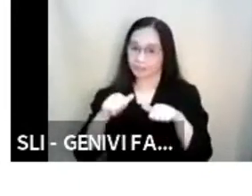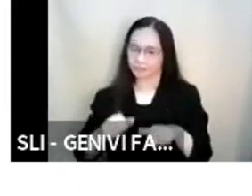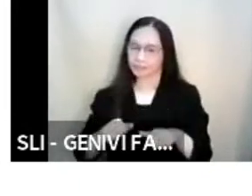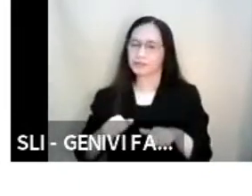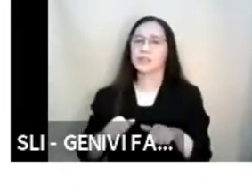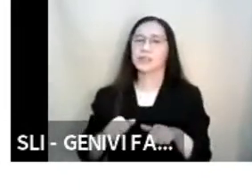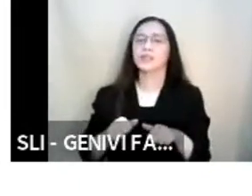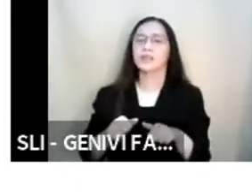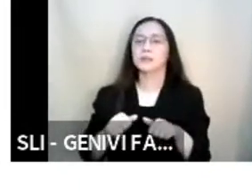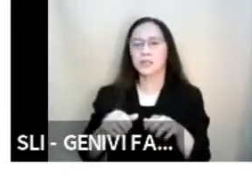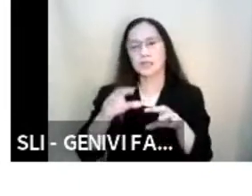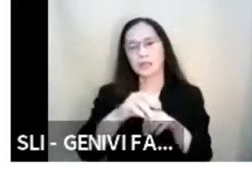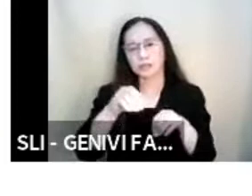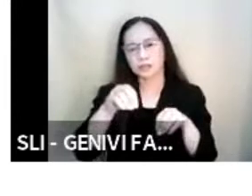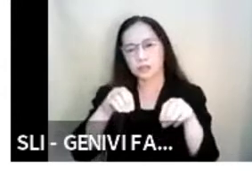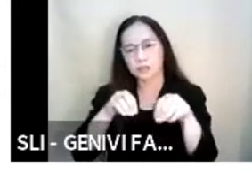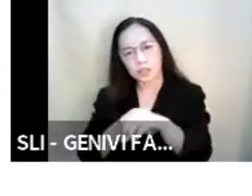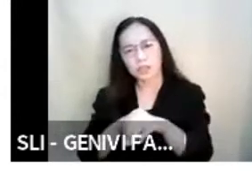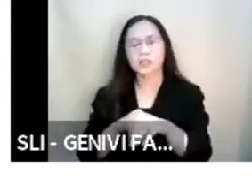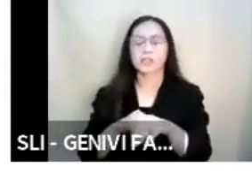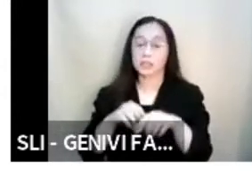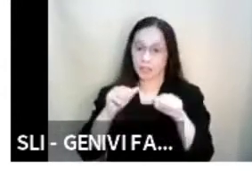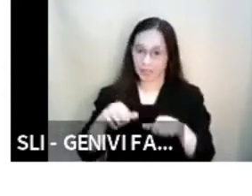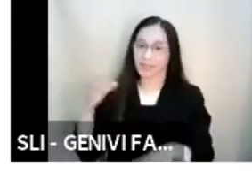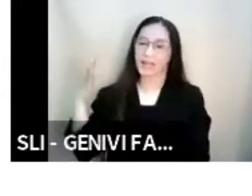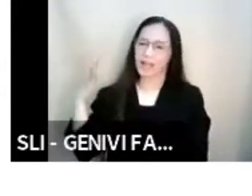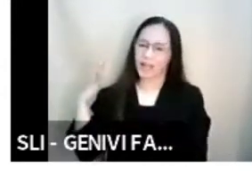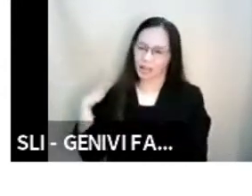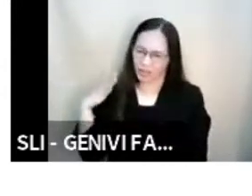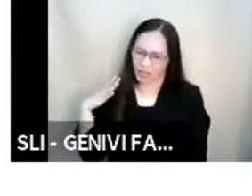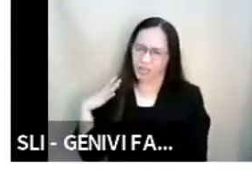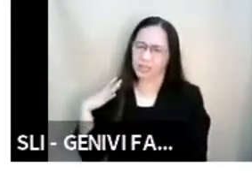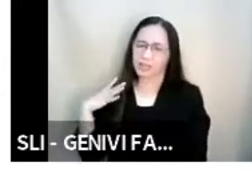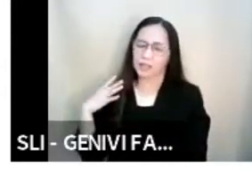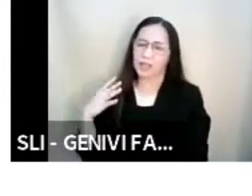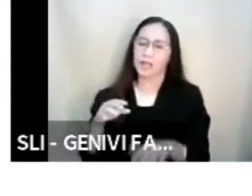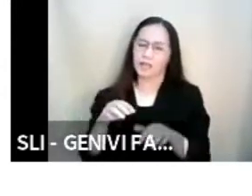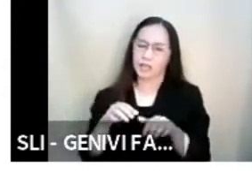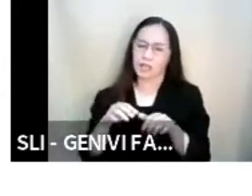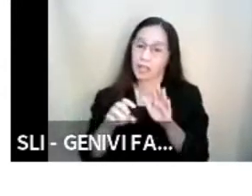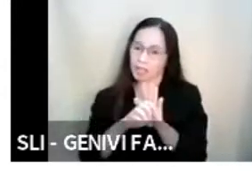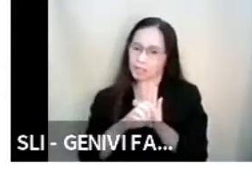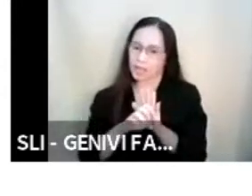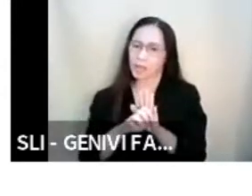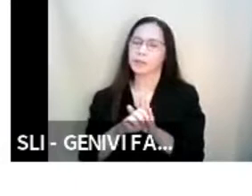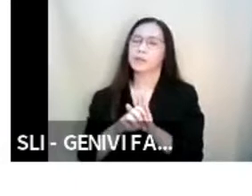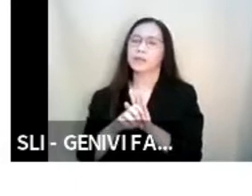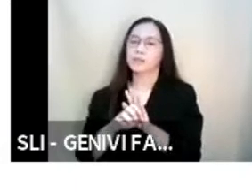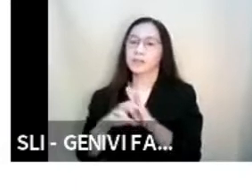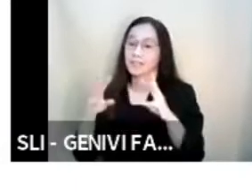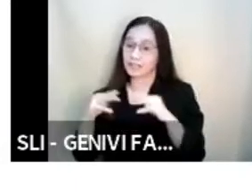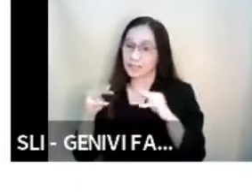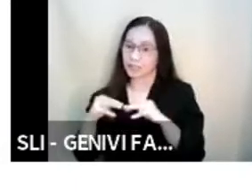ng turns? Kaya niya bang antayin yung turn niya? O halimbawa, nasa isang assembly line siya, hindi pa niya oras